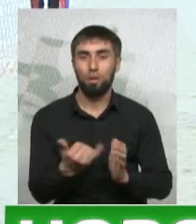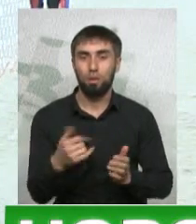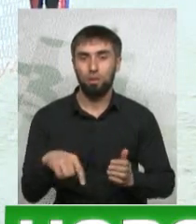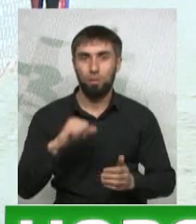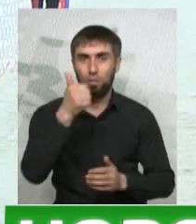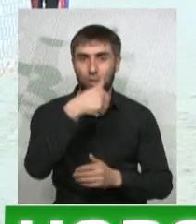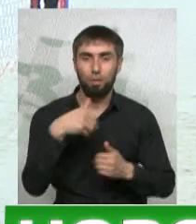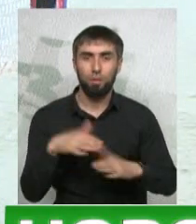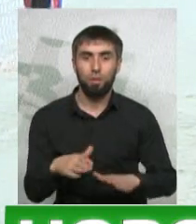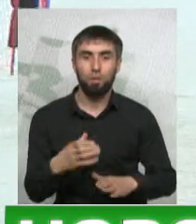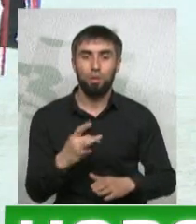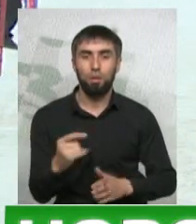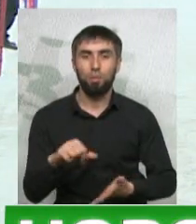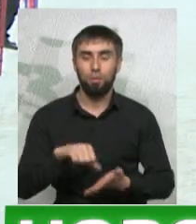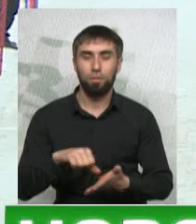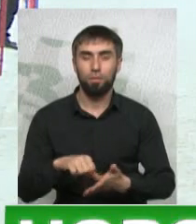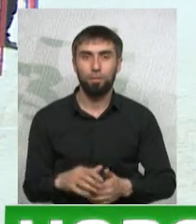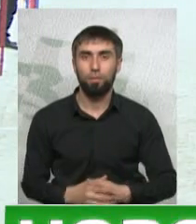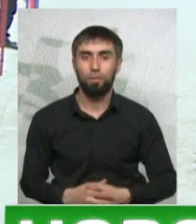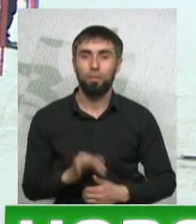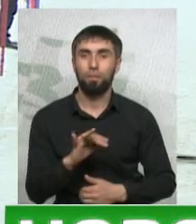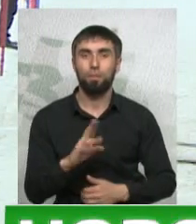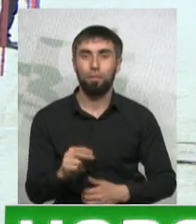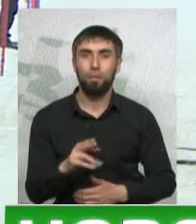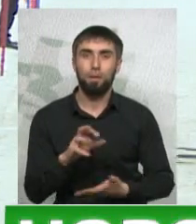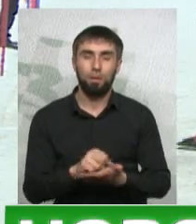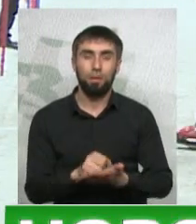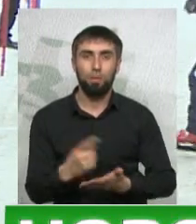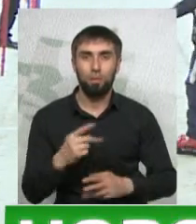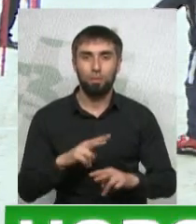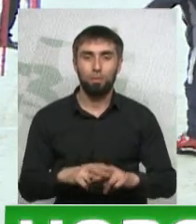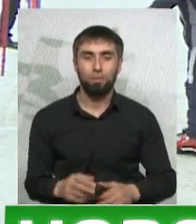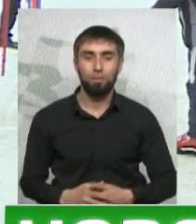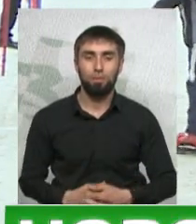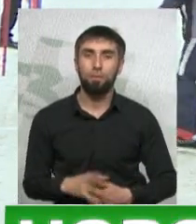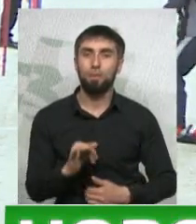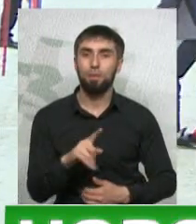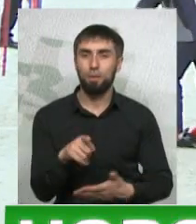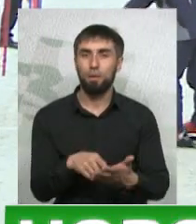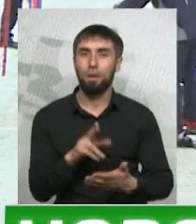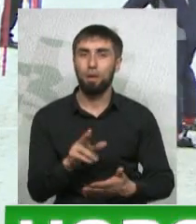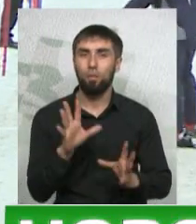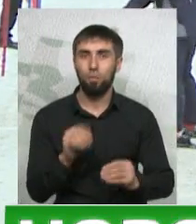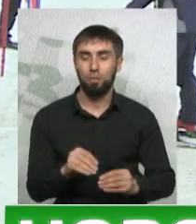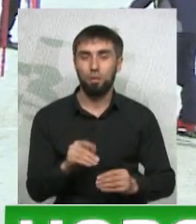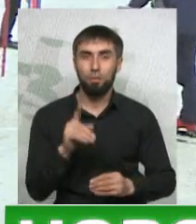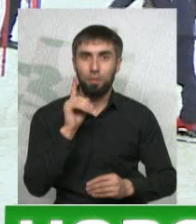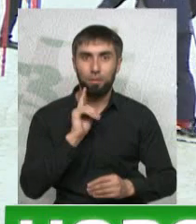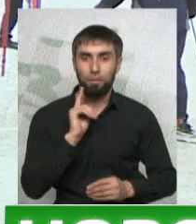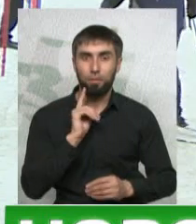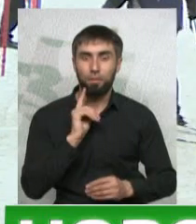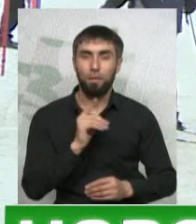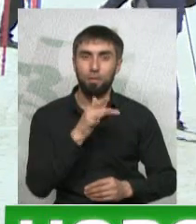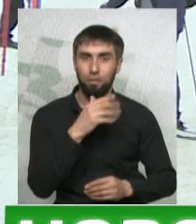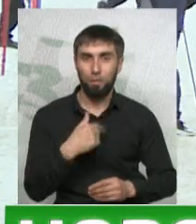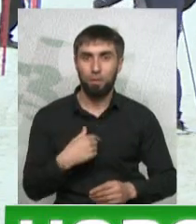еще раз поучаствовать и Как занять первое место и как все идет пока по